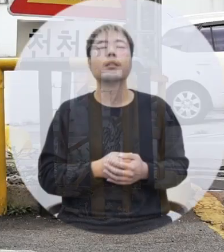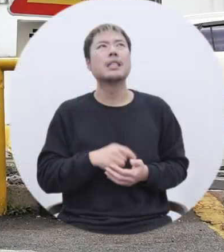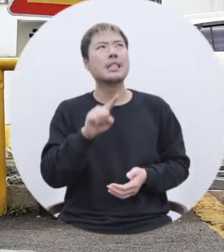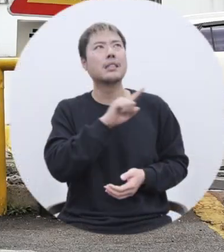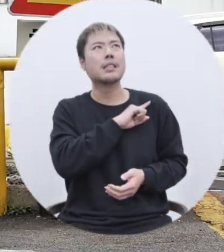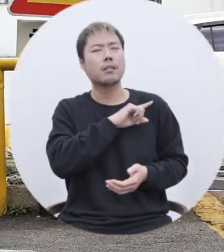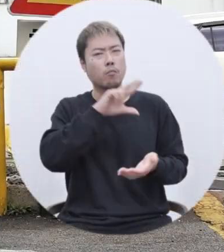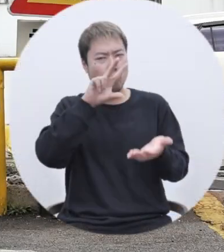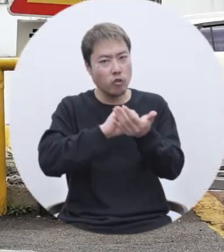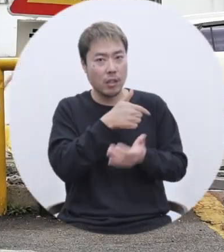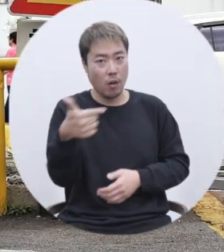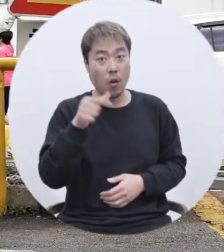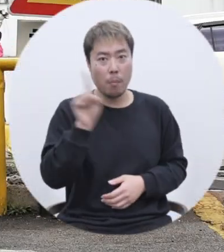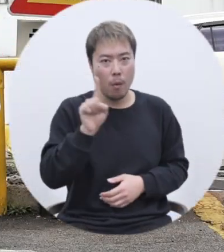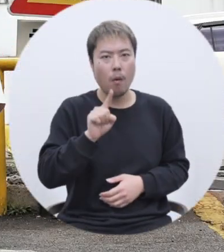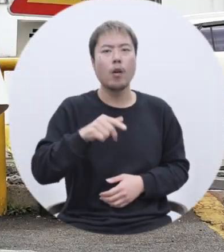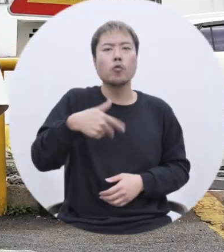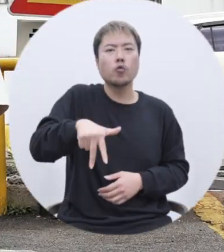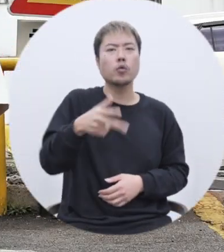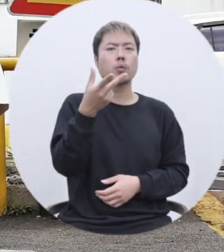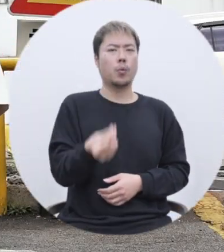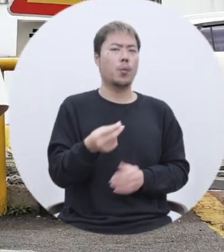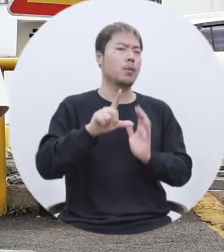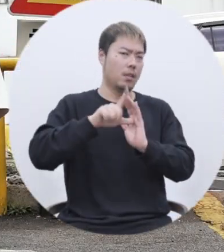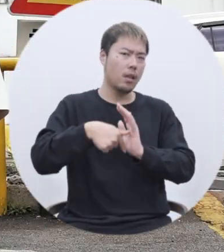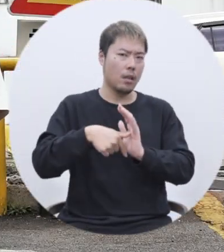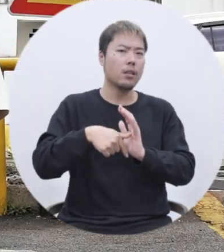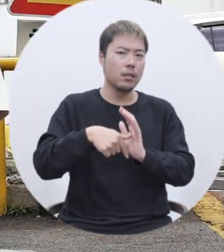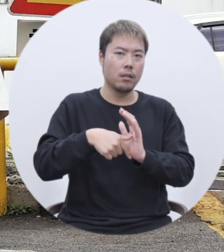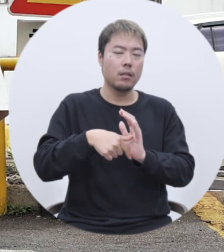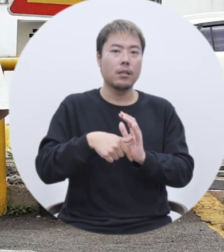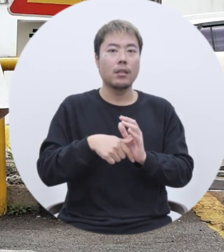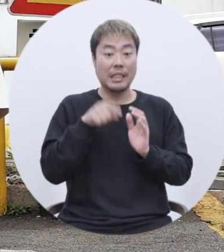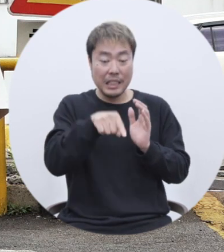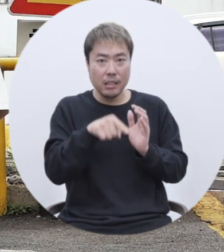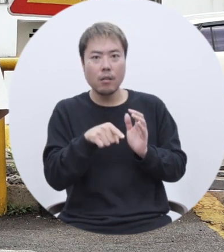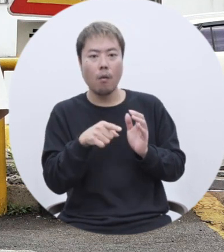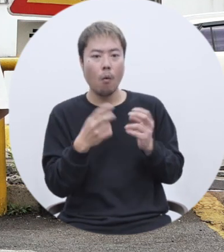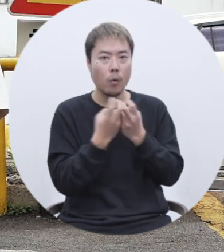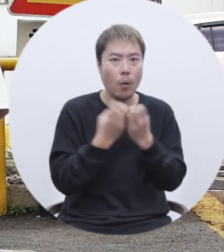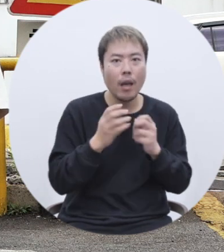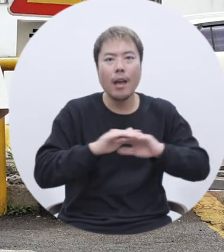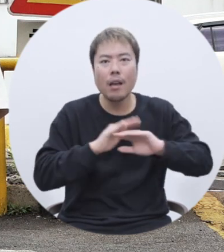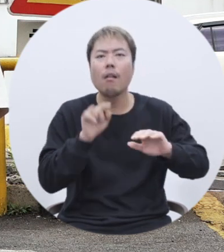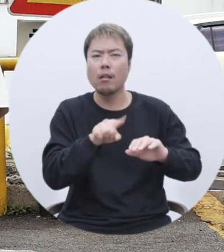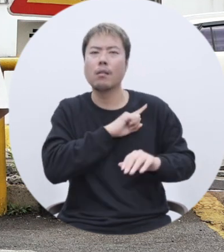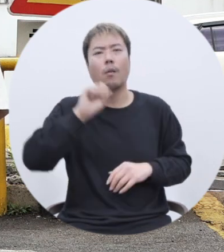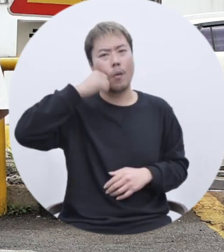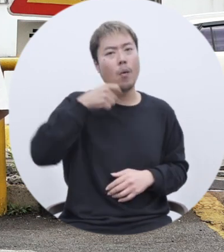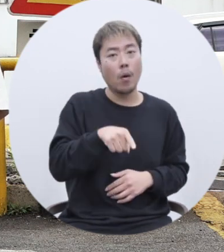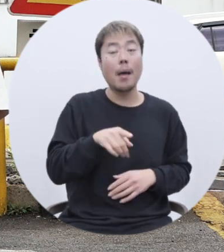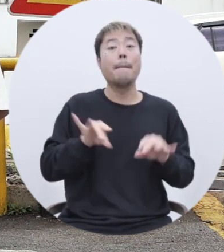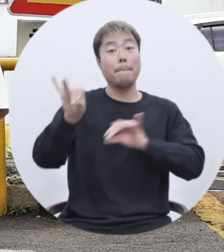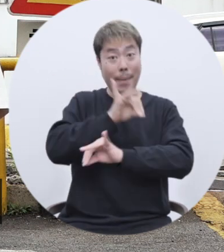가장 큰 문제가 대변 소변이 이제 있을 때 잘 처리하는 게 좀